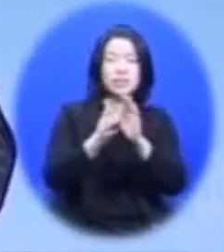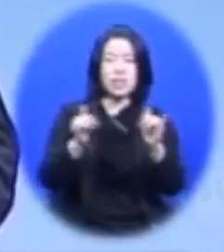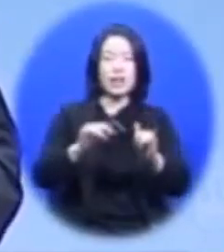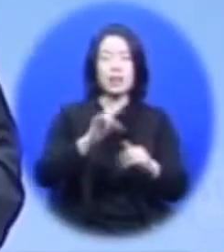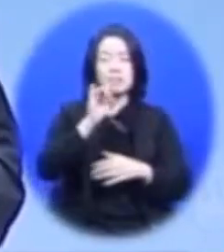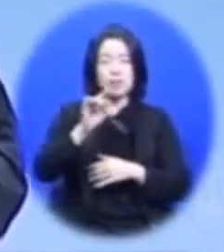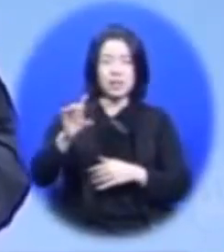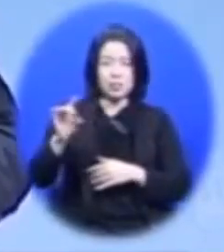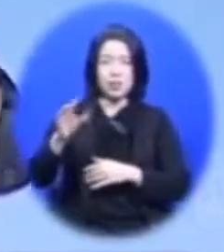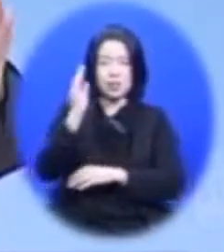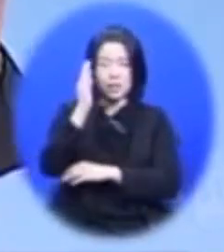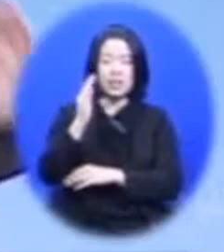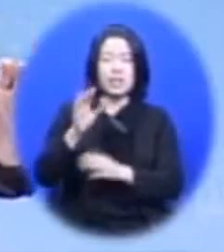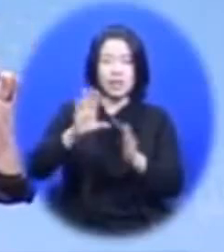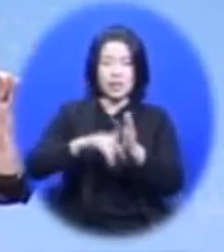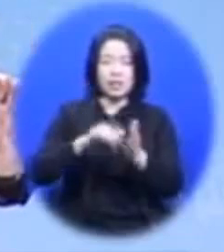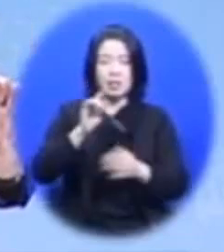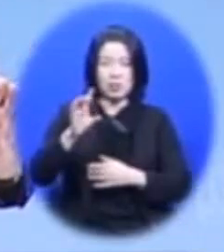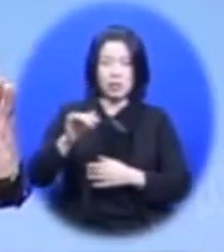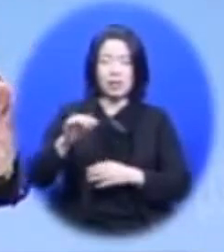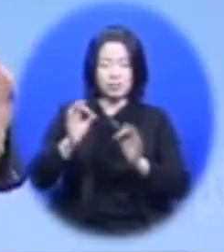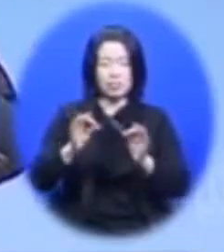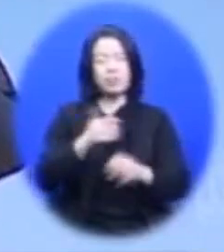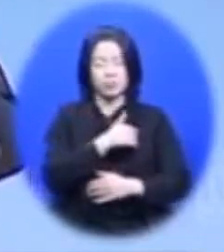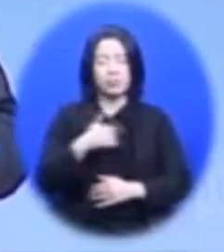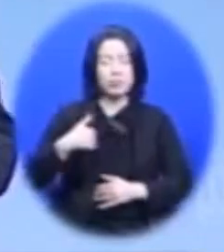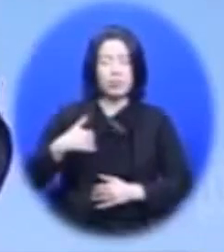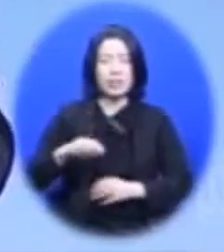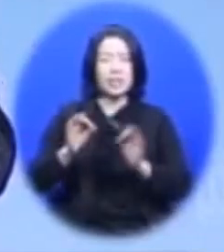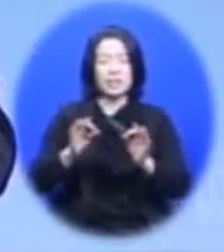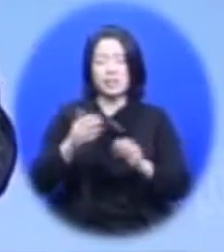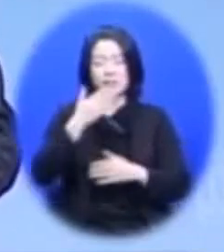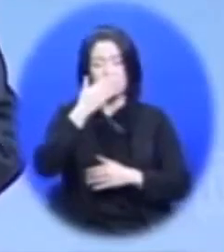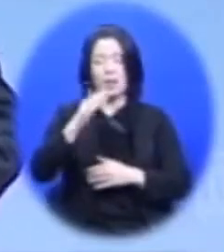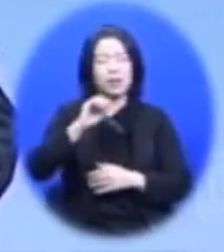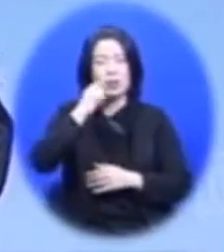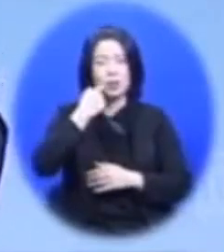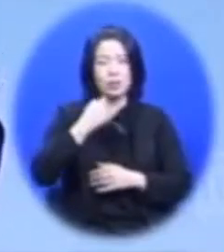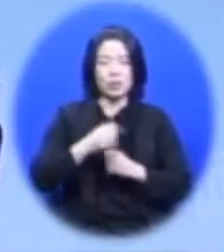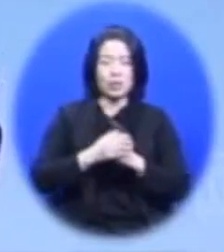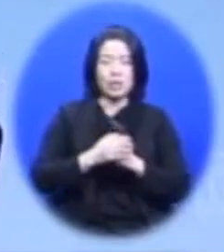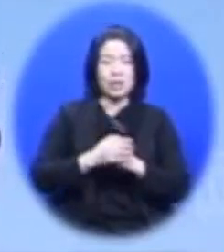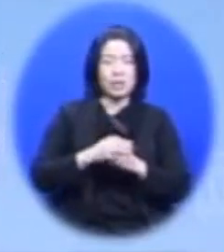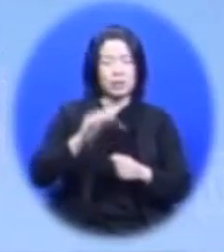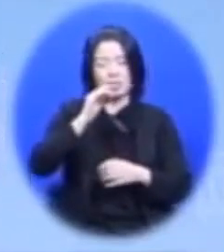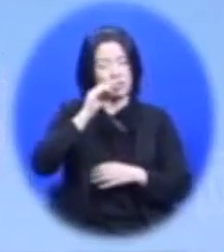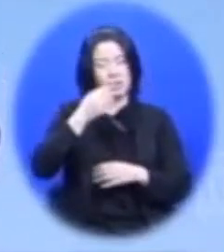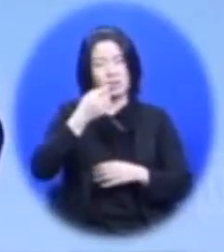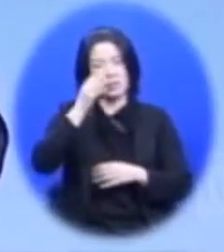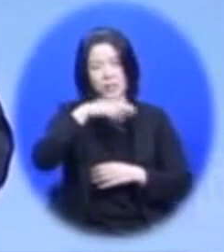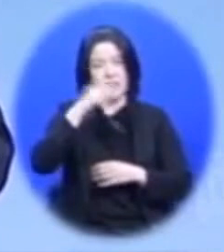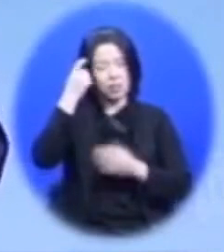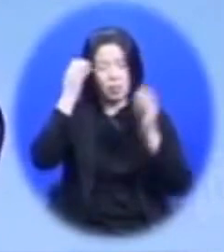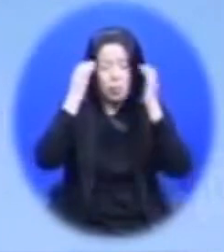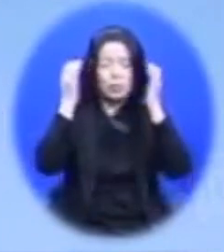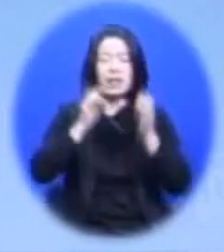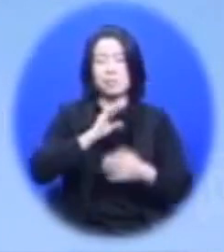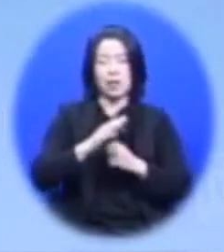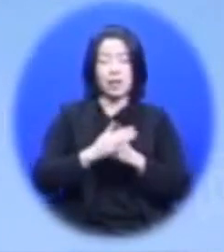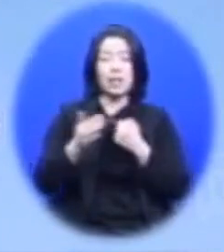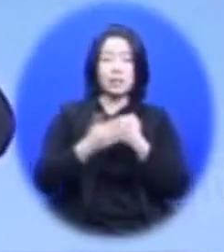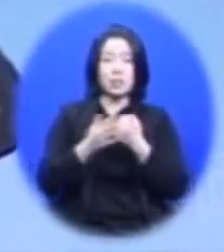때마다 목사님 이제는 충분해요. 이제는 가능성이 없어요. 괜히 고생하시는 거예요. 그래서